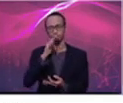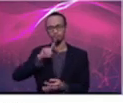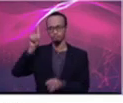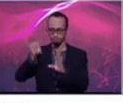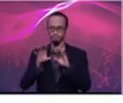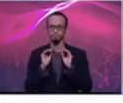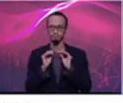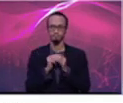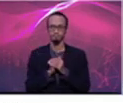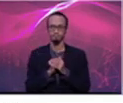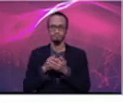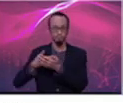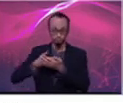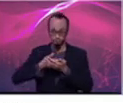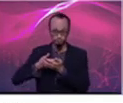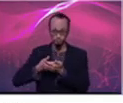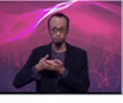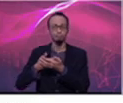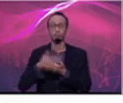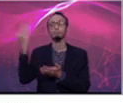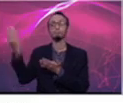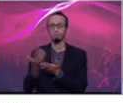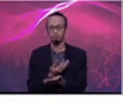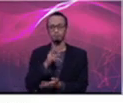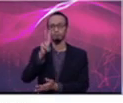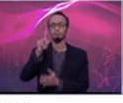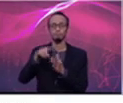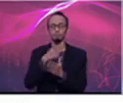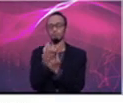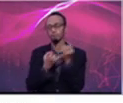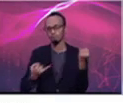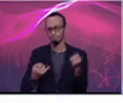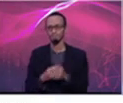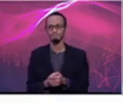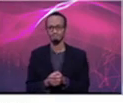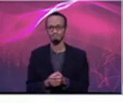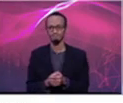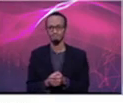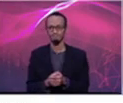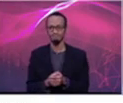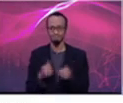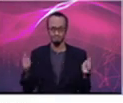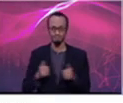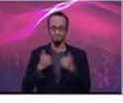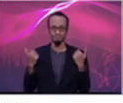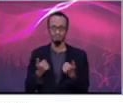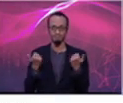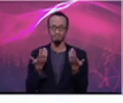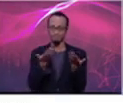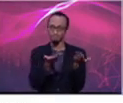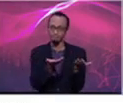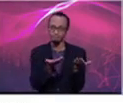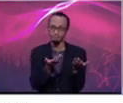dan difahamkan anak ni macam baru lahir lagi ya Anak saya baru baru dua bulan dia lahirkan du bulan jadi idikan ni mungkin boleh cerita Pengalaman